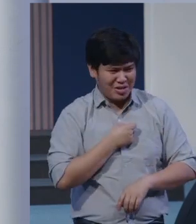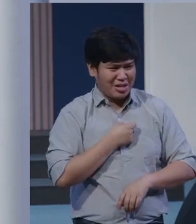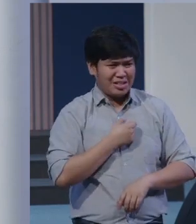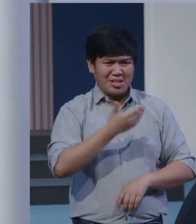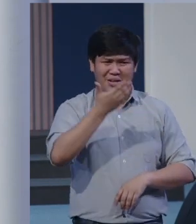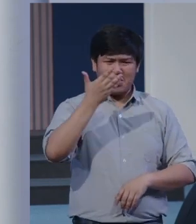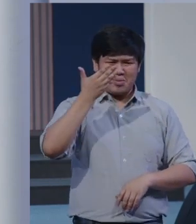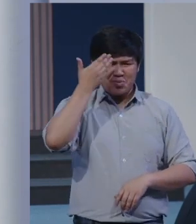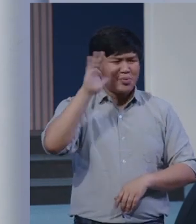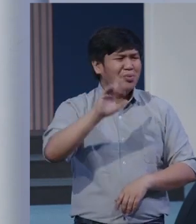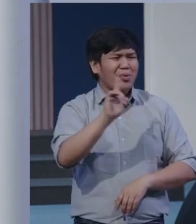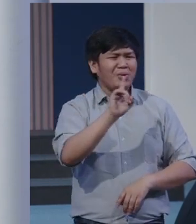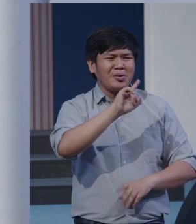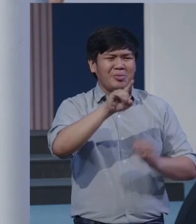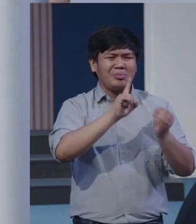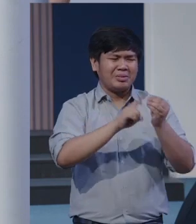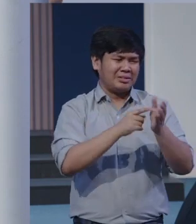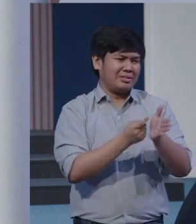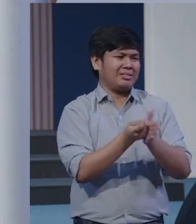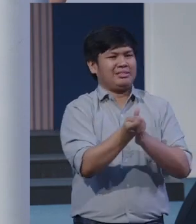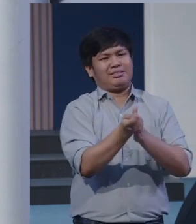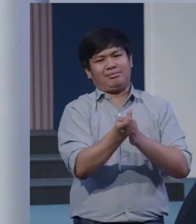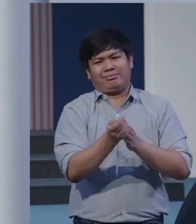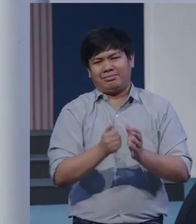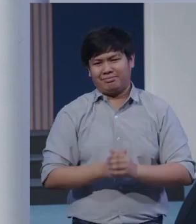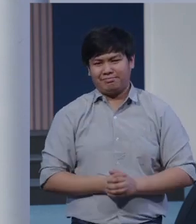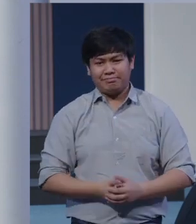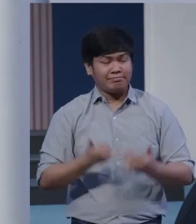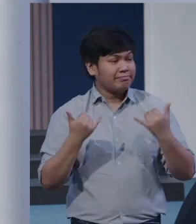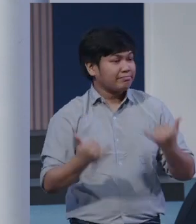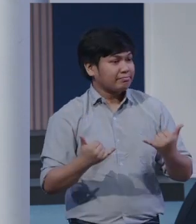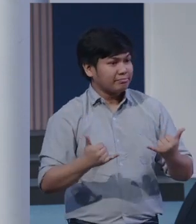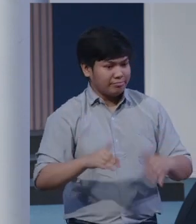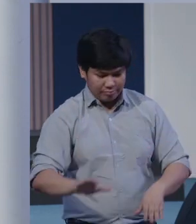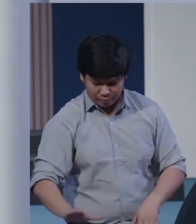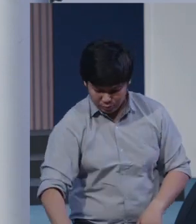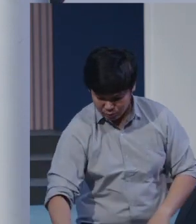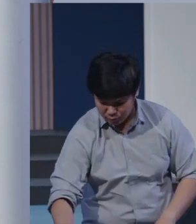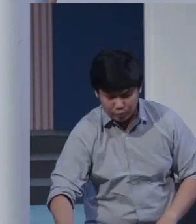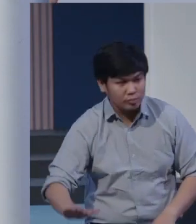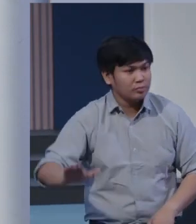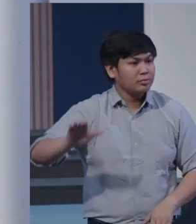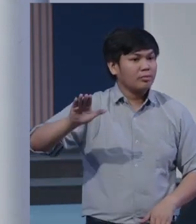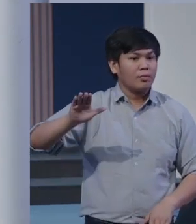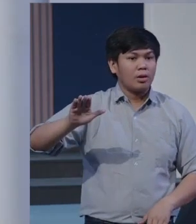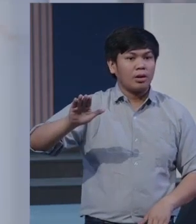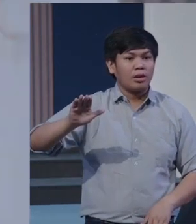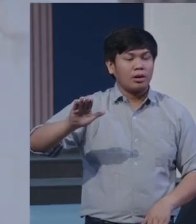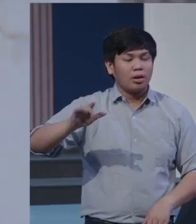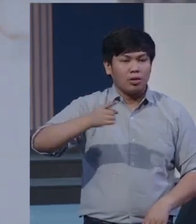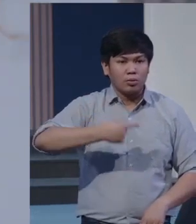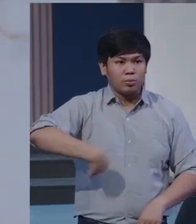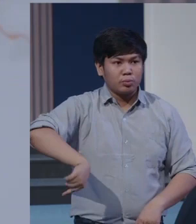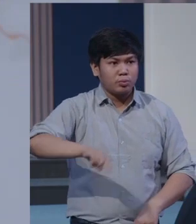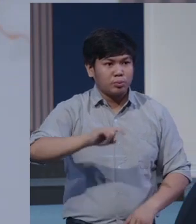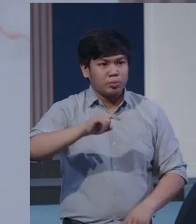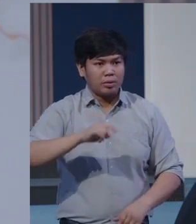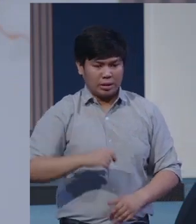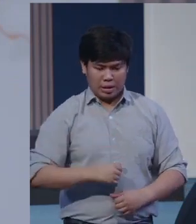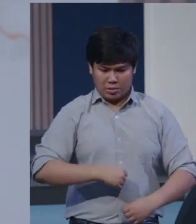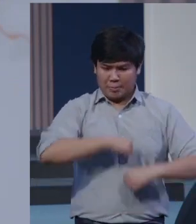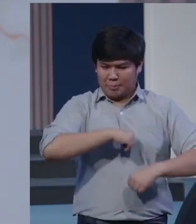katotohanan no ho ba mga bata nung bata tayo palagi tayong nagpapayabangan